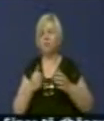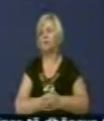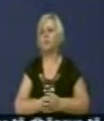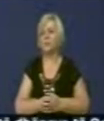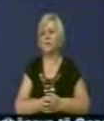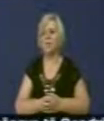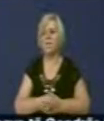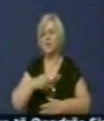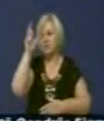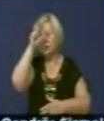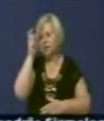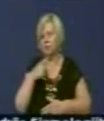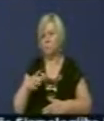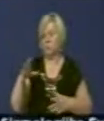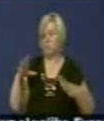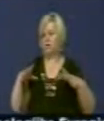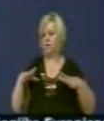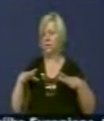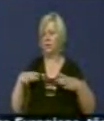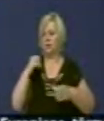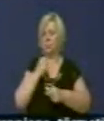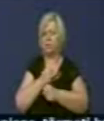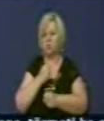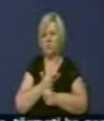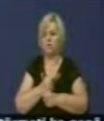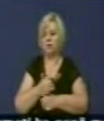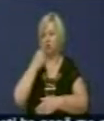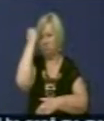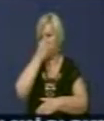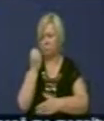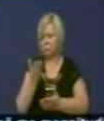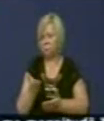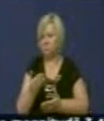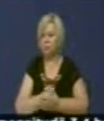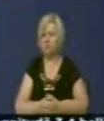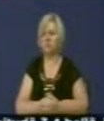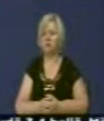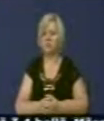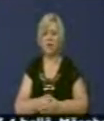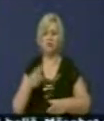Aso kohe mendohej se kjo shtyrje e pavarësisë përkatësi shpalljes së saj për një